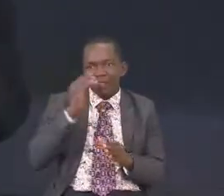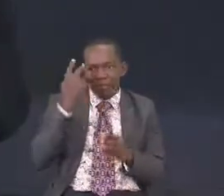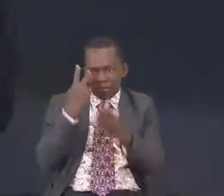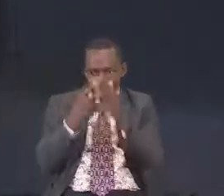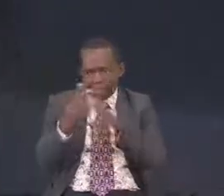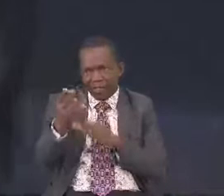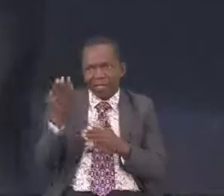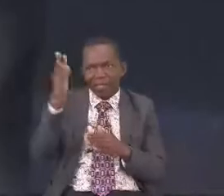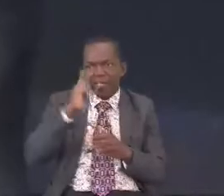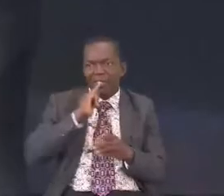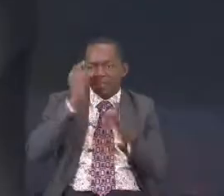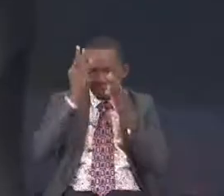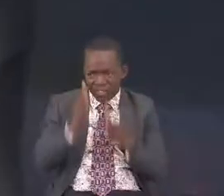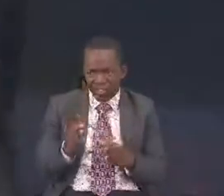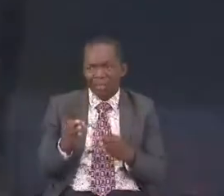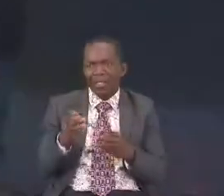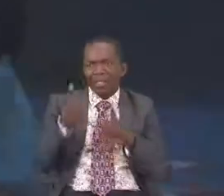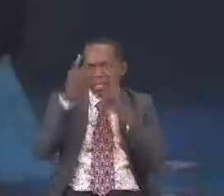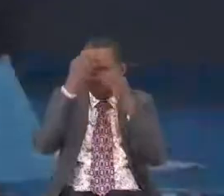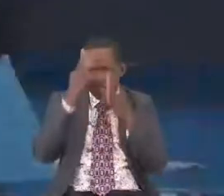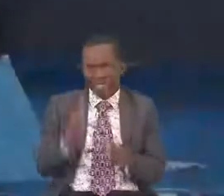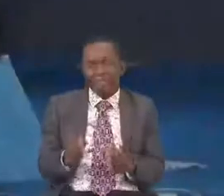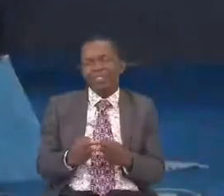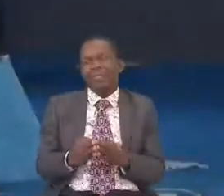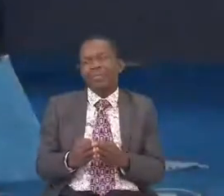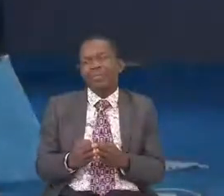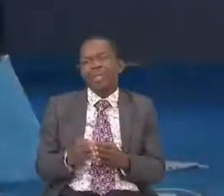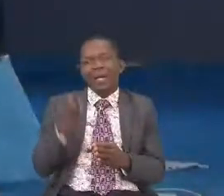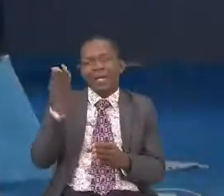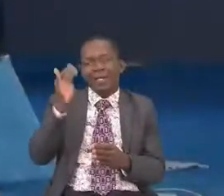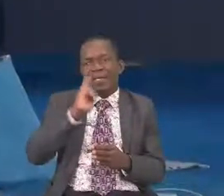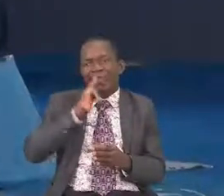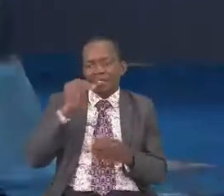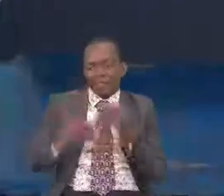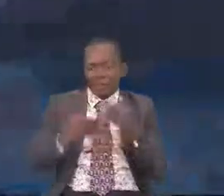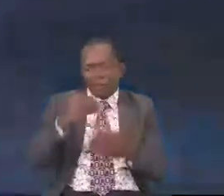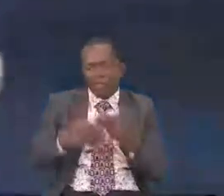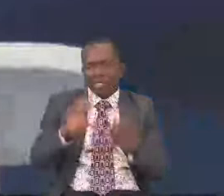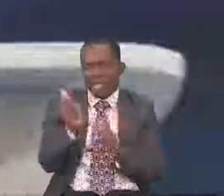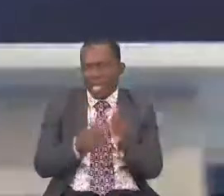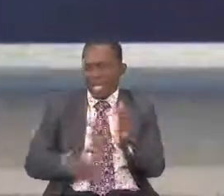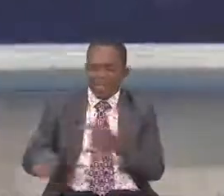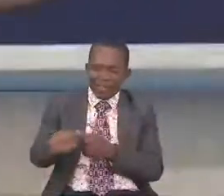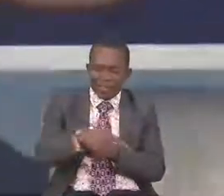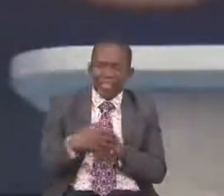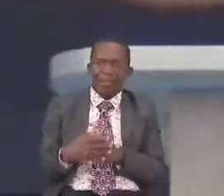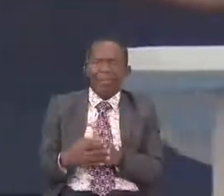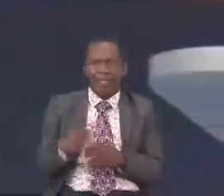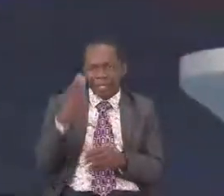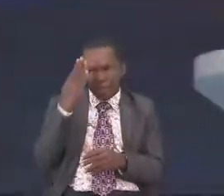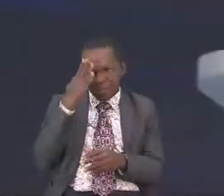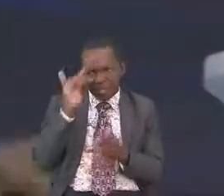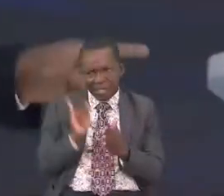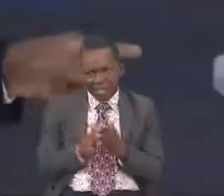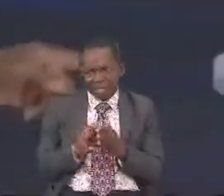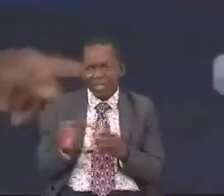avait la détermination. Et il y a le progrès. Chaque jour, il sait qu'aujourd'hui va ajouter